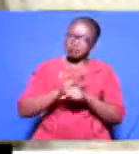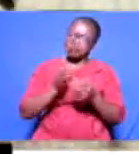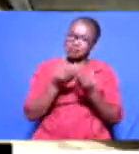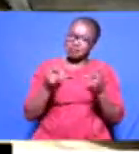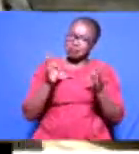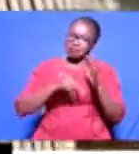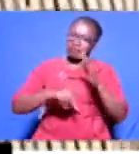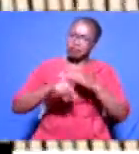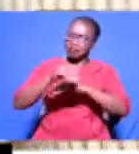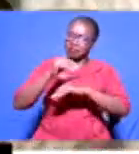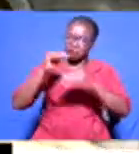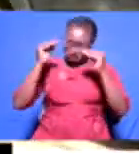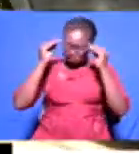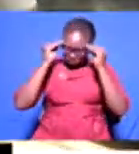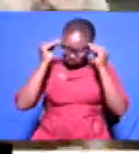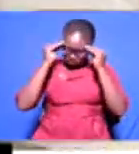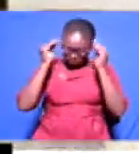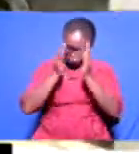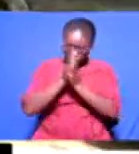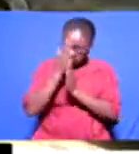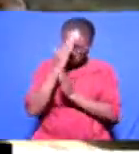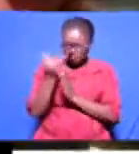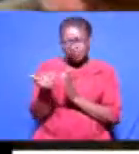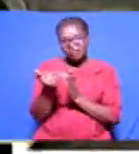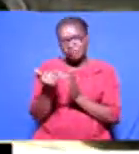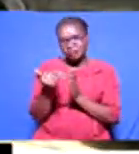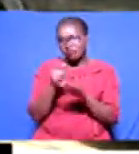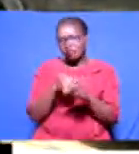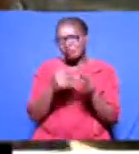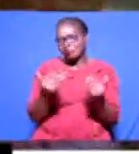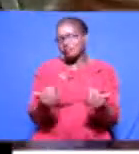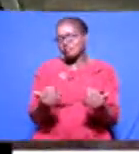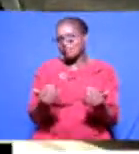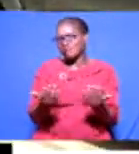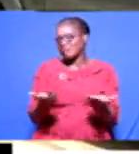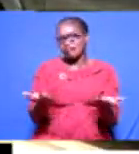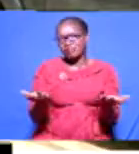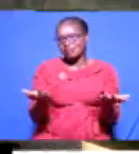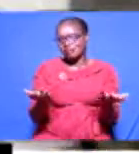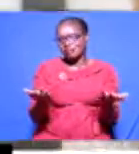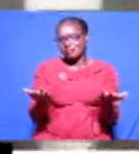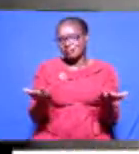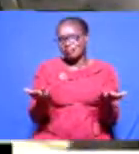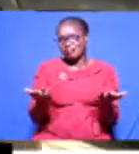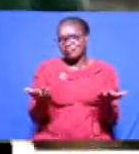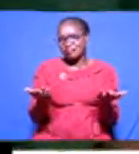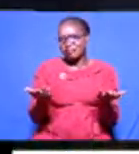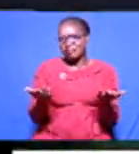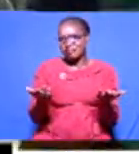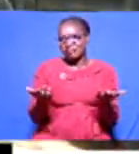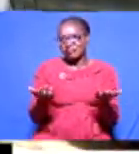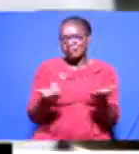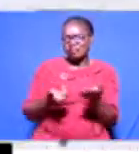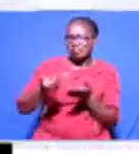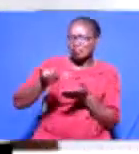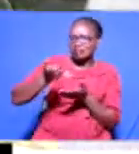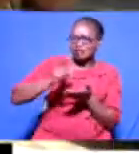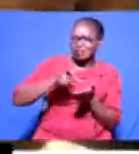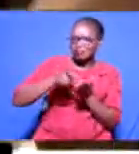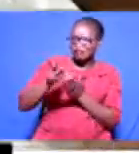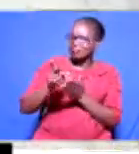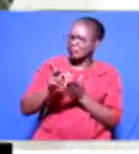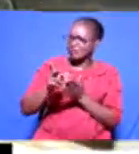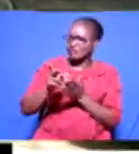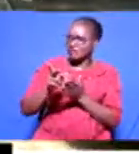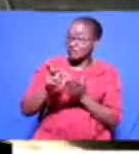education. Kwa sababu ya gharama, je, ingekuwa wakati huo na wa sasa, ile gharama ambao ya wazazi wangelipa na wakati